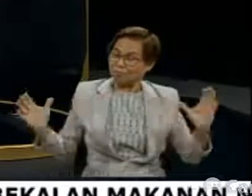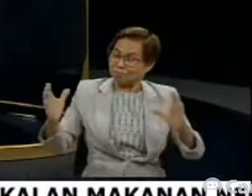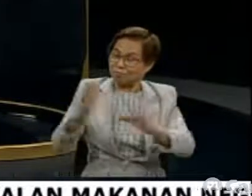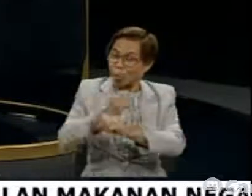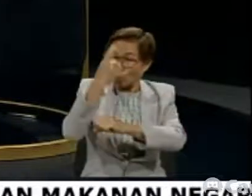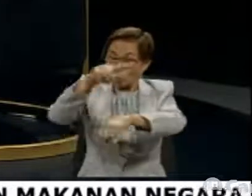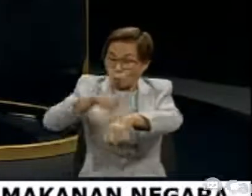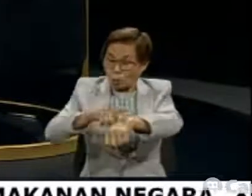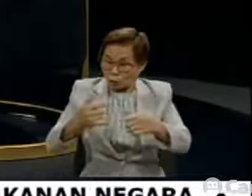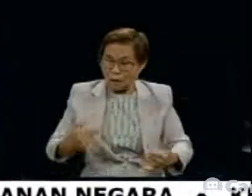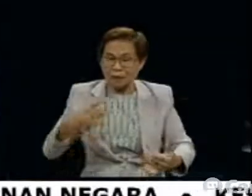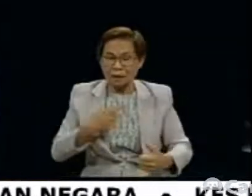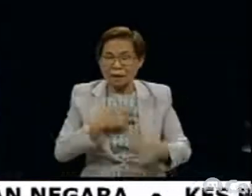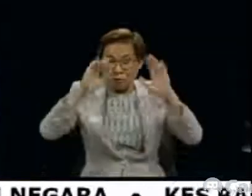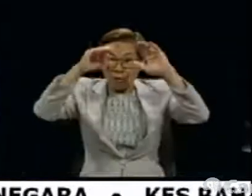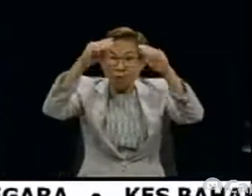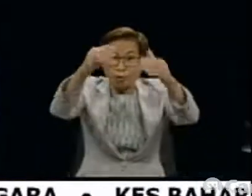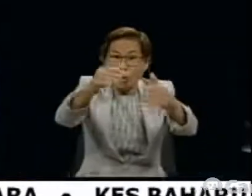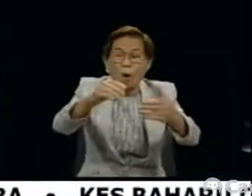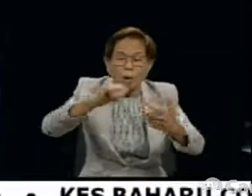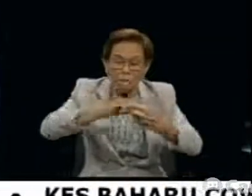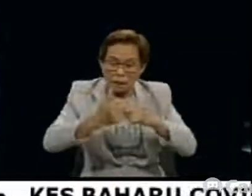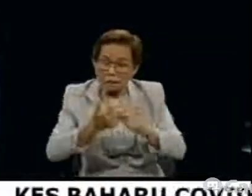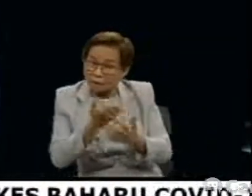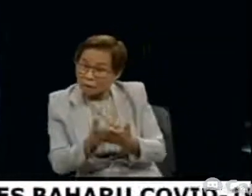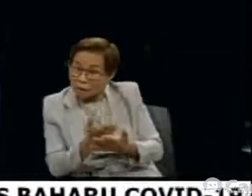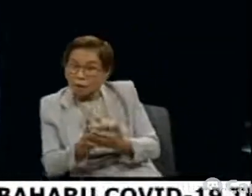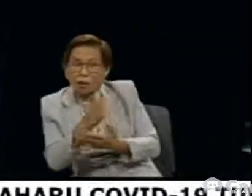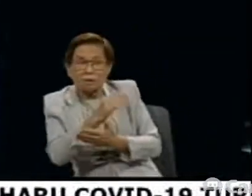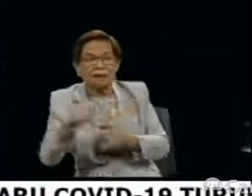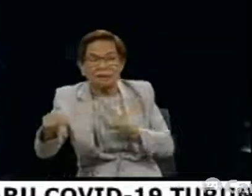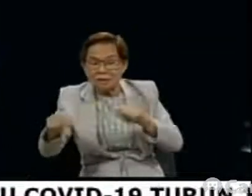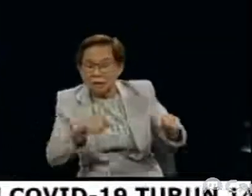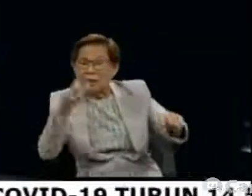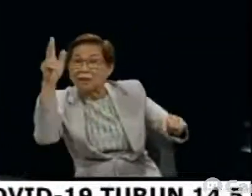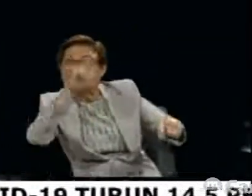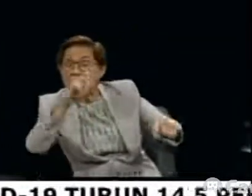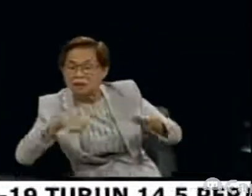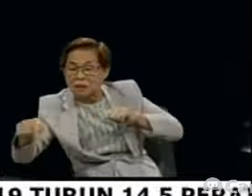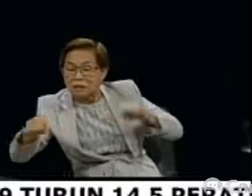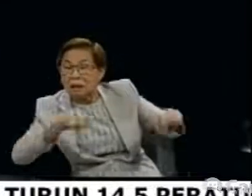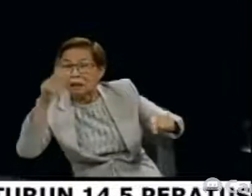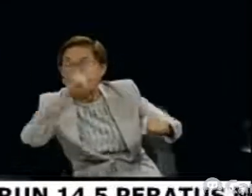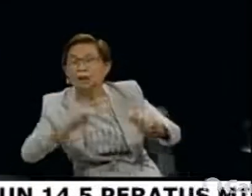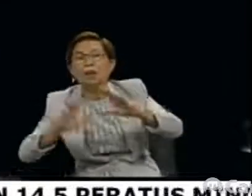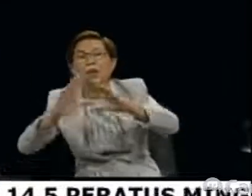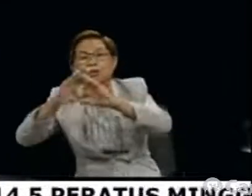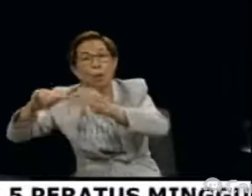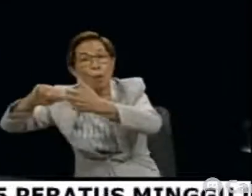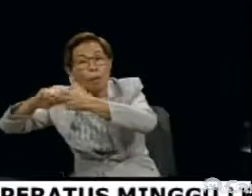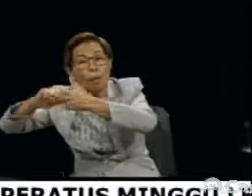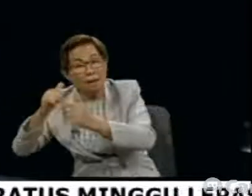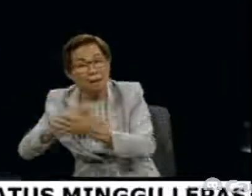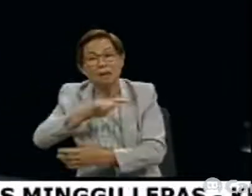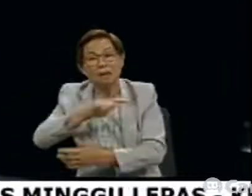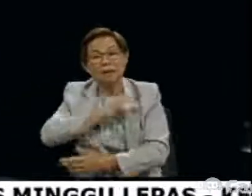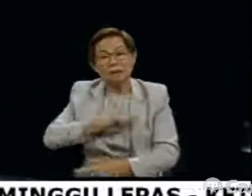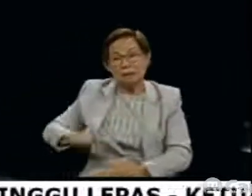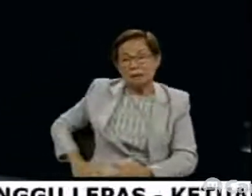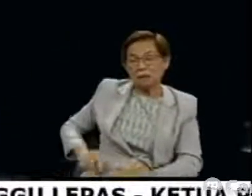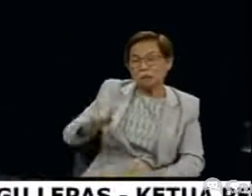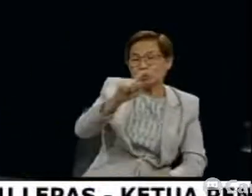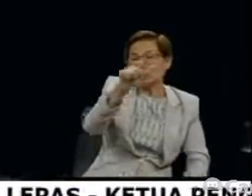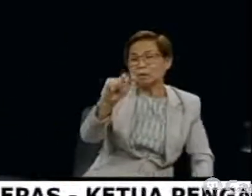menyentuh atau memberikan fokus kepada isu ekonomi dan tindakan kerajaan dalam menangani mm dan kuda triutomo